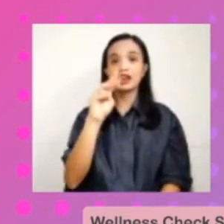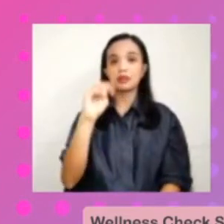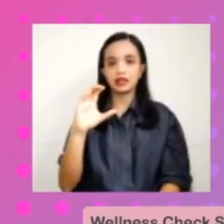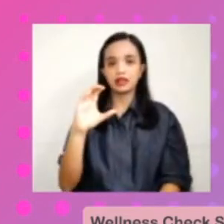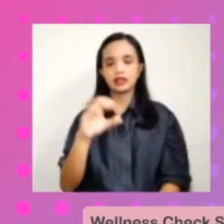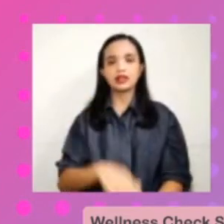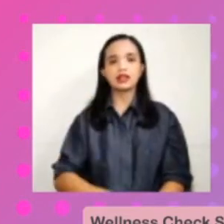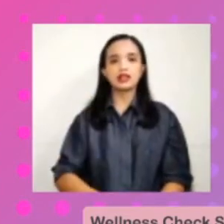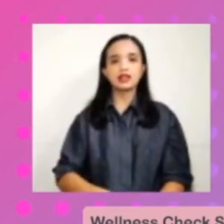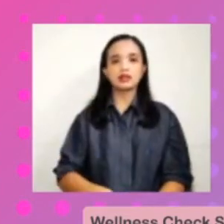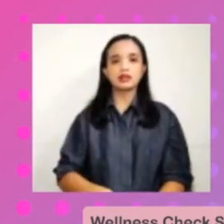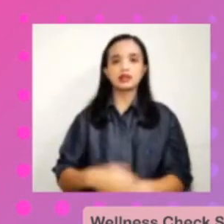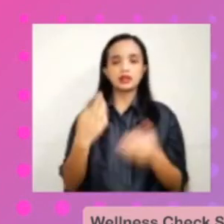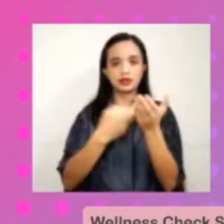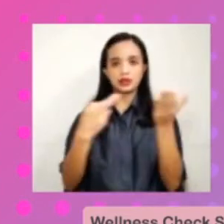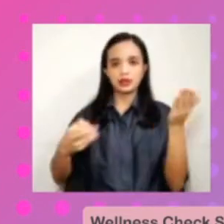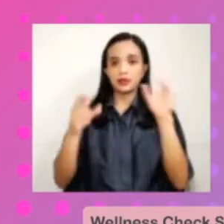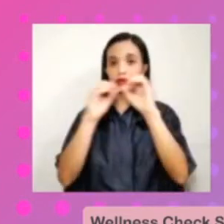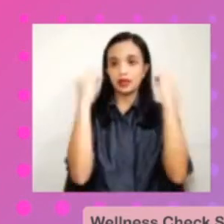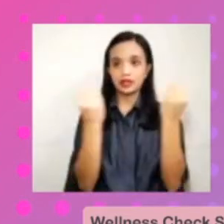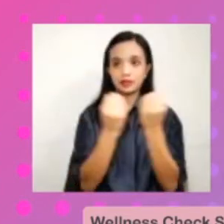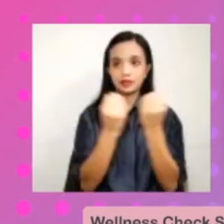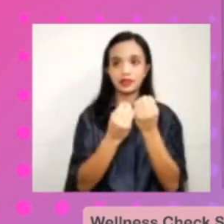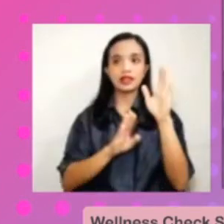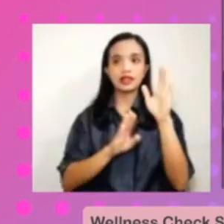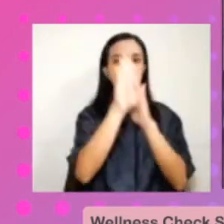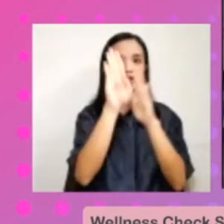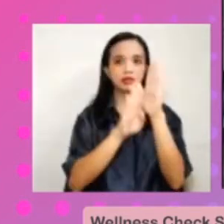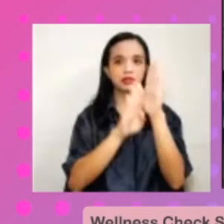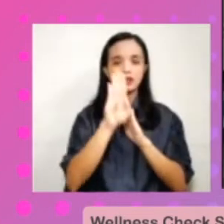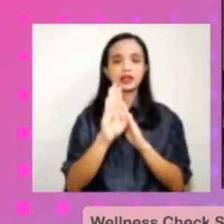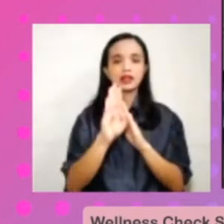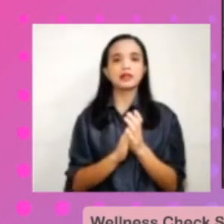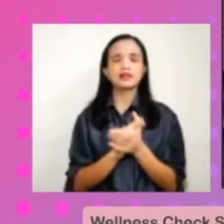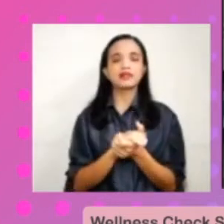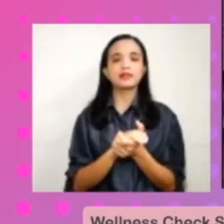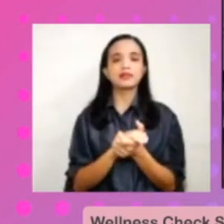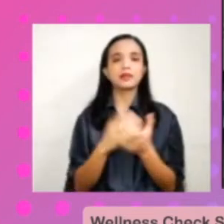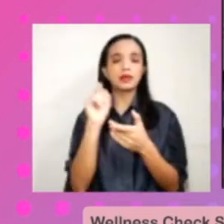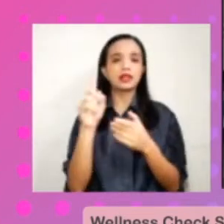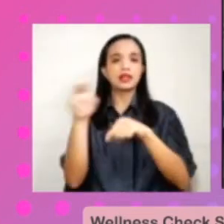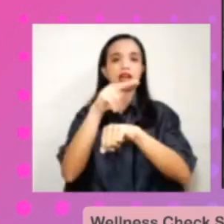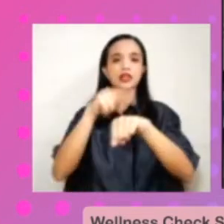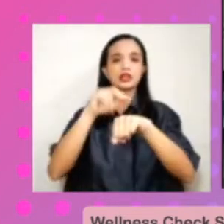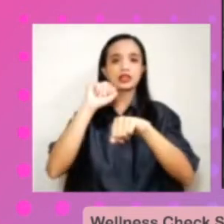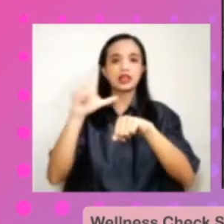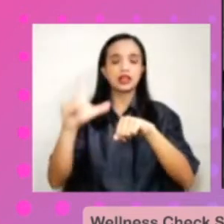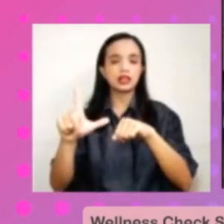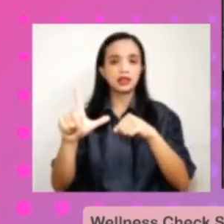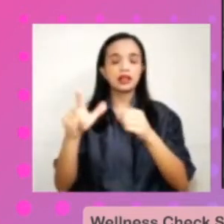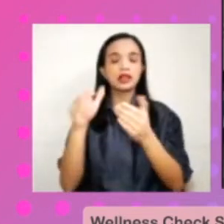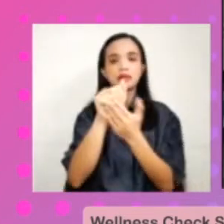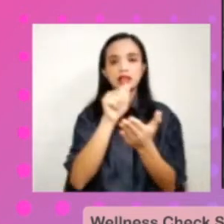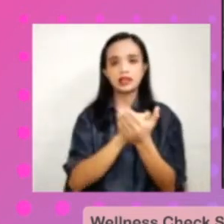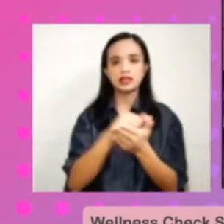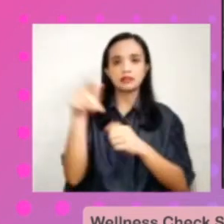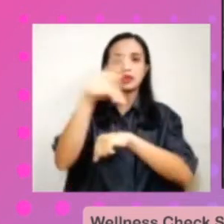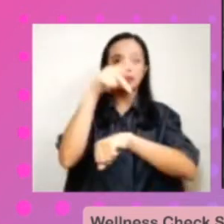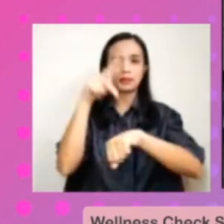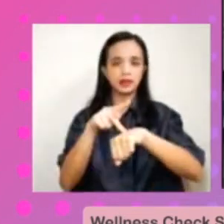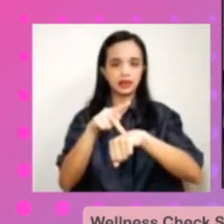na live po tayo ngayon sa Ep2 Philippines Facebook page. Ito pa rin po ay hatid sa inyo ng Disaster Risk Reduction